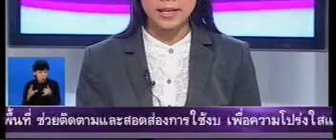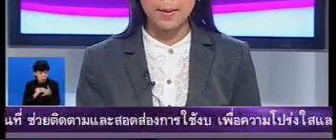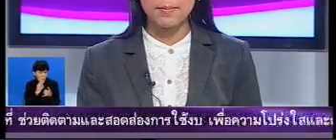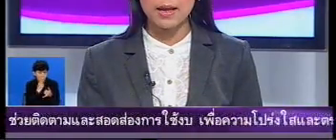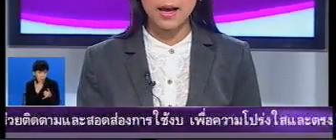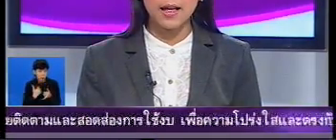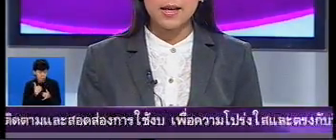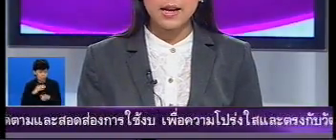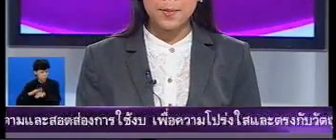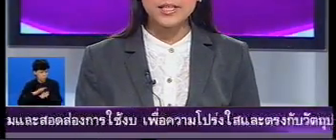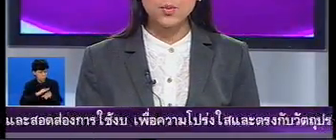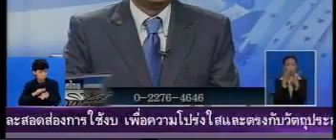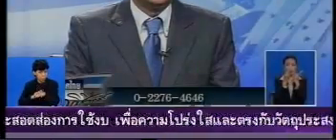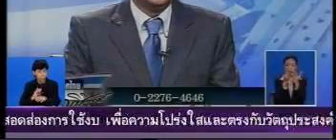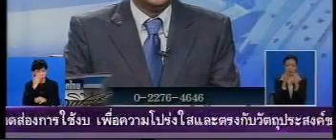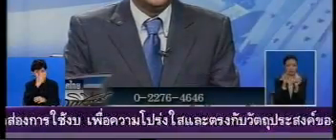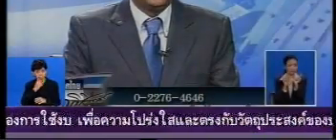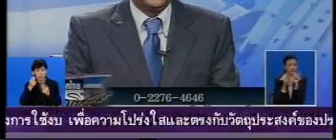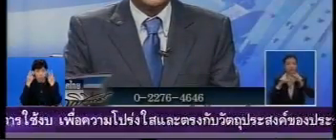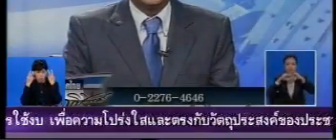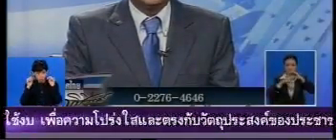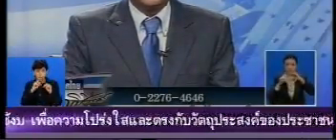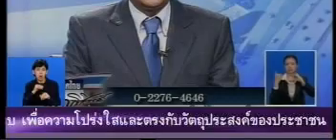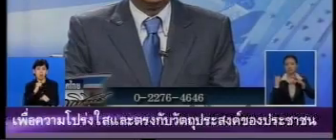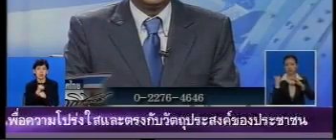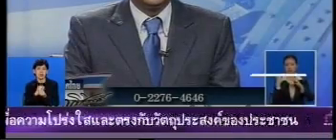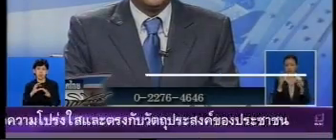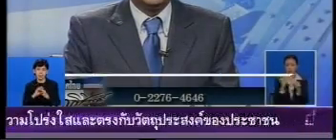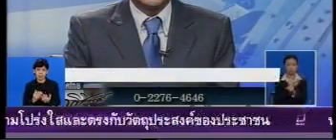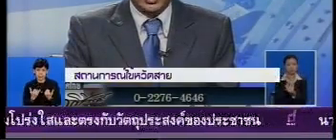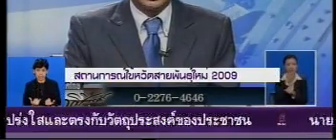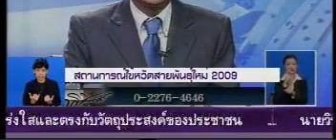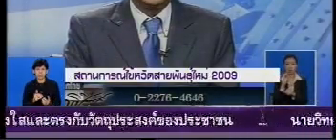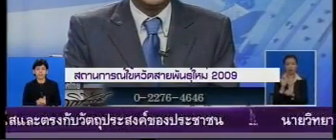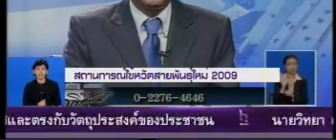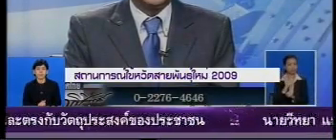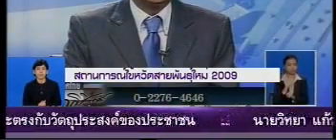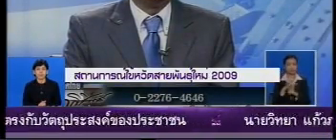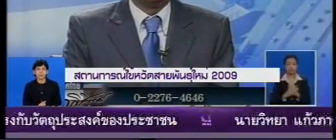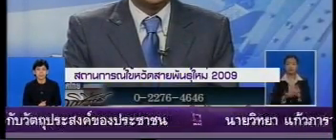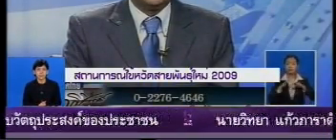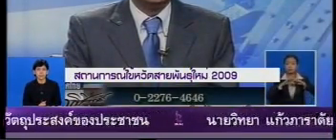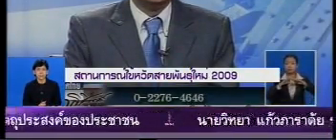วัดใหญ่สายพันธุ์ใหม่ค่ะนายอภิสิทธิ์ เวชชาชีวะนายกรัฐมนตรีกล่าวว่า